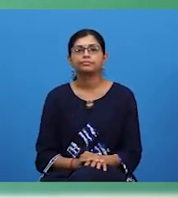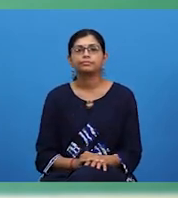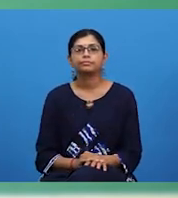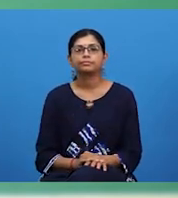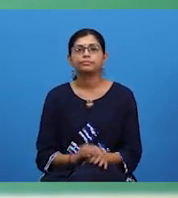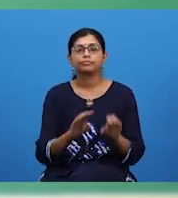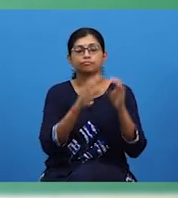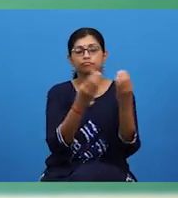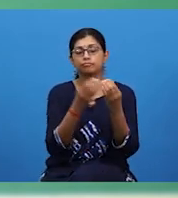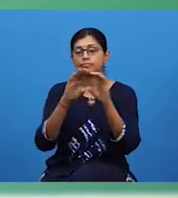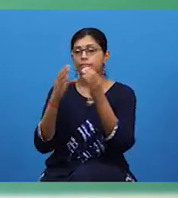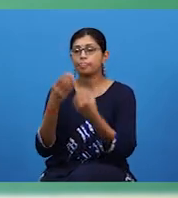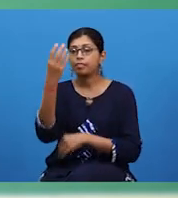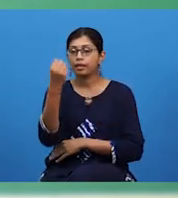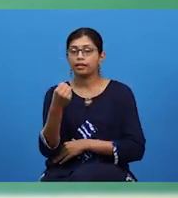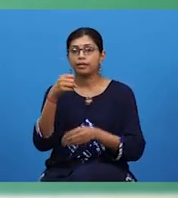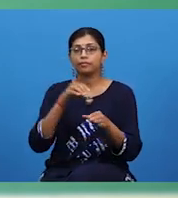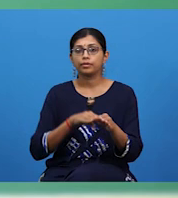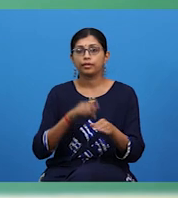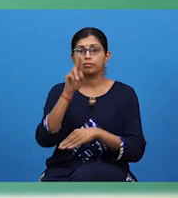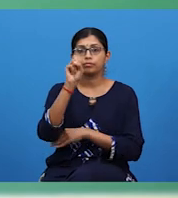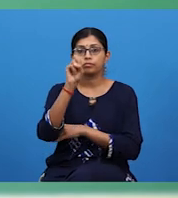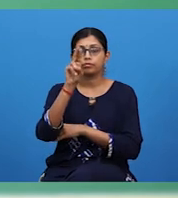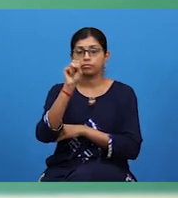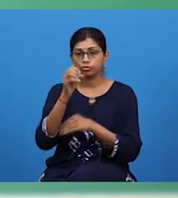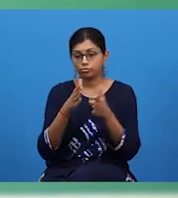apakah kelas makanan yang diserap di usus besar?